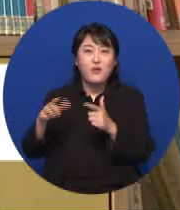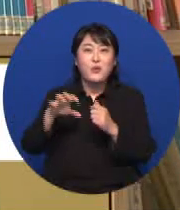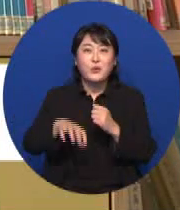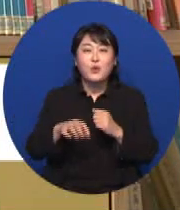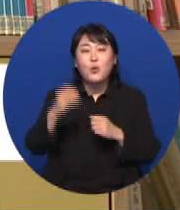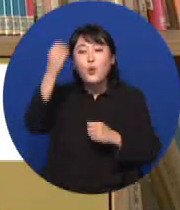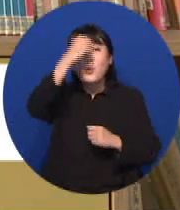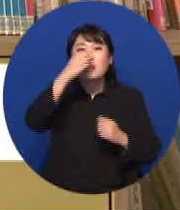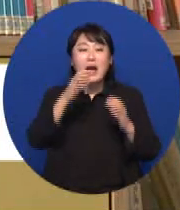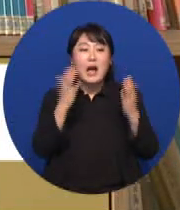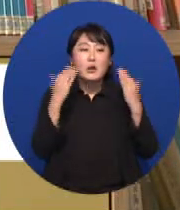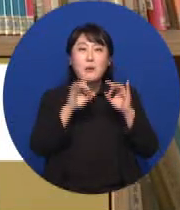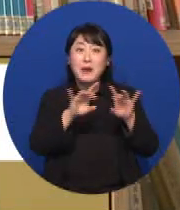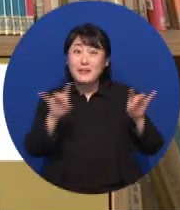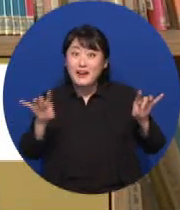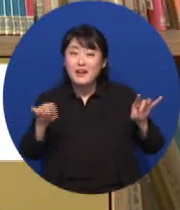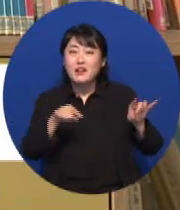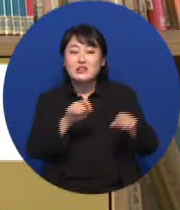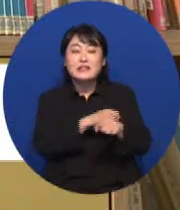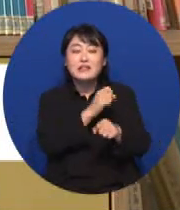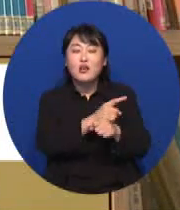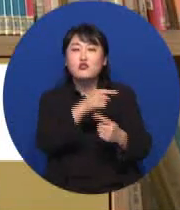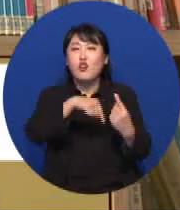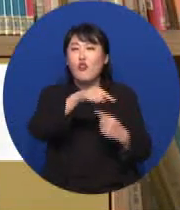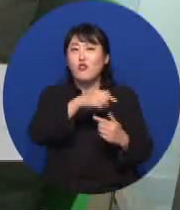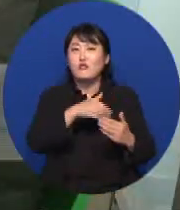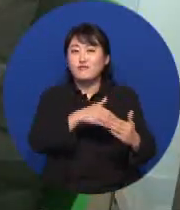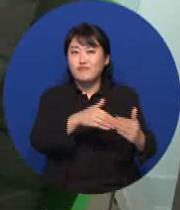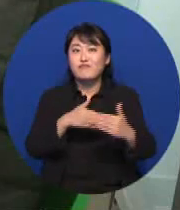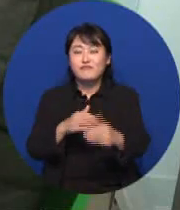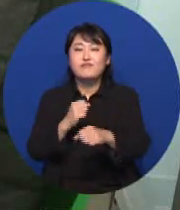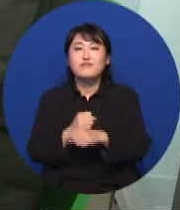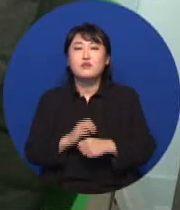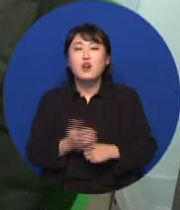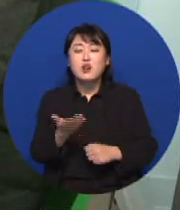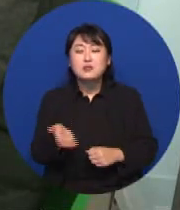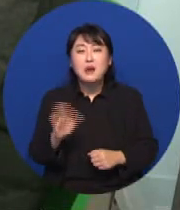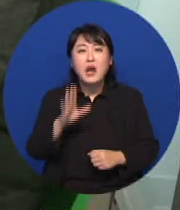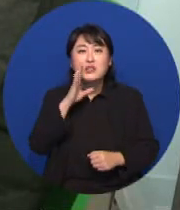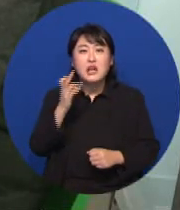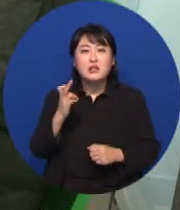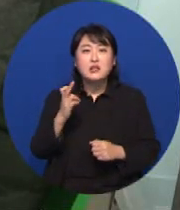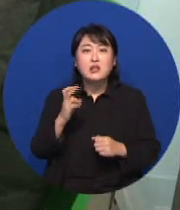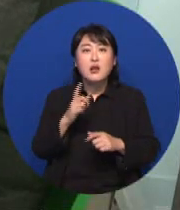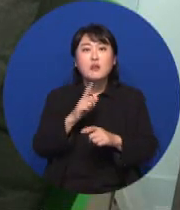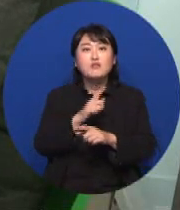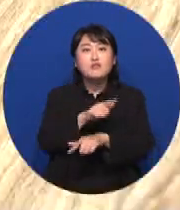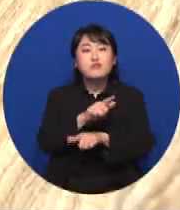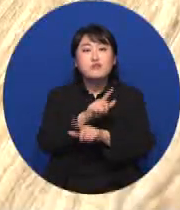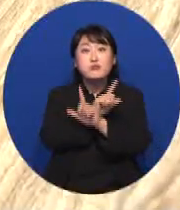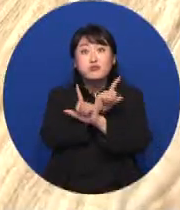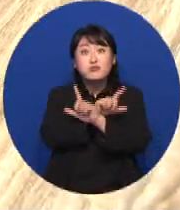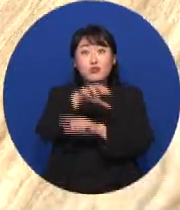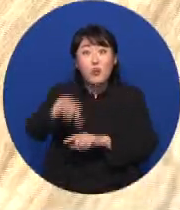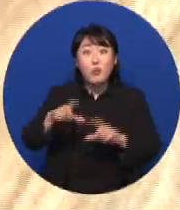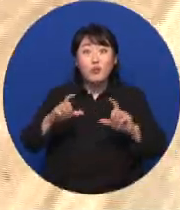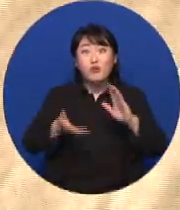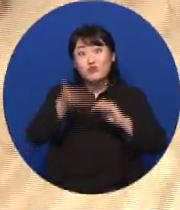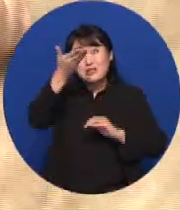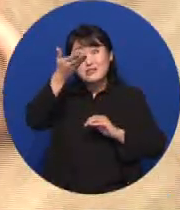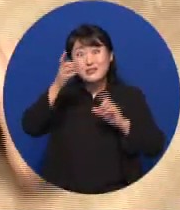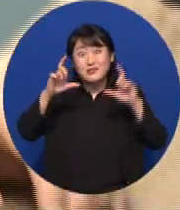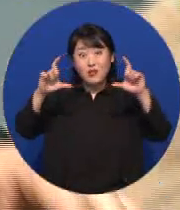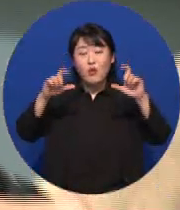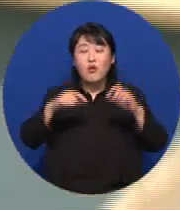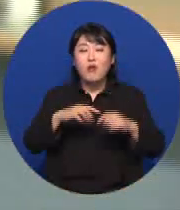그런 고등학교별로 특색이 있는 교육 과정을 운영해서 하지만 아산 북부 지역의 학부모를 중심으로 볼멘 소리가